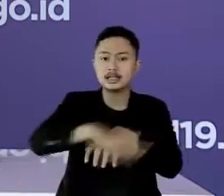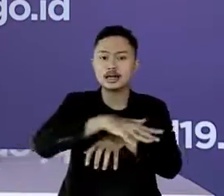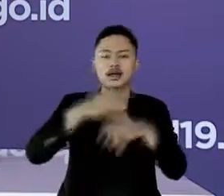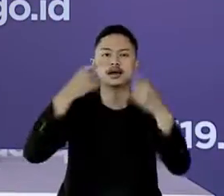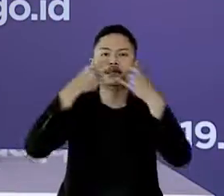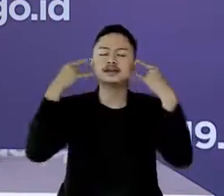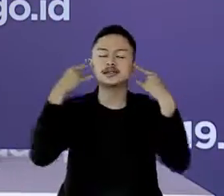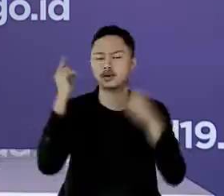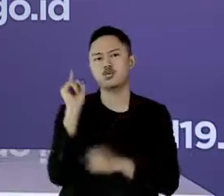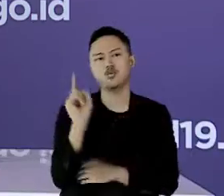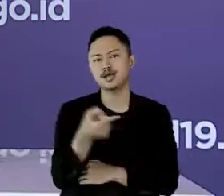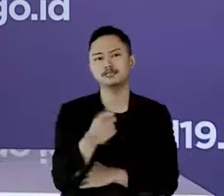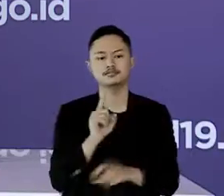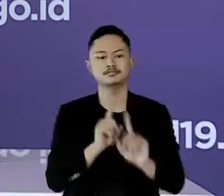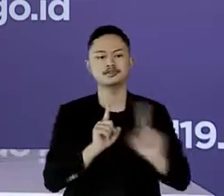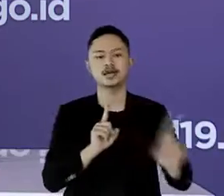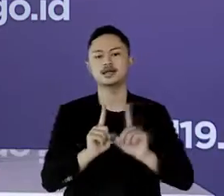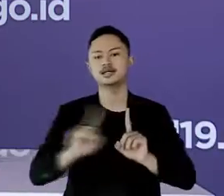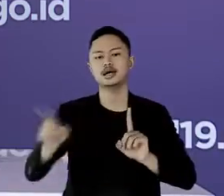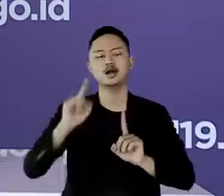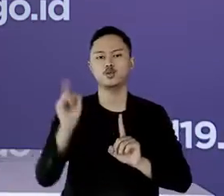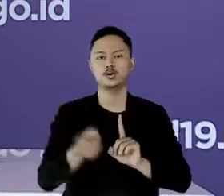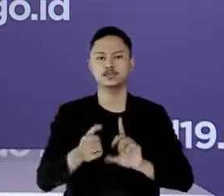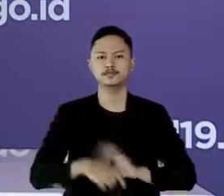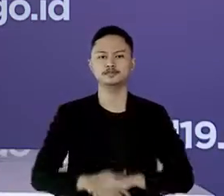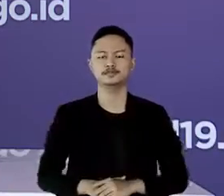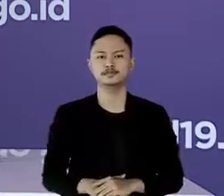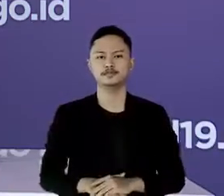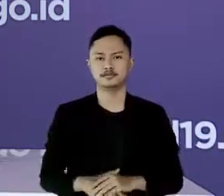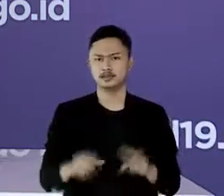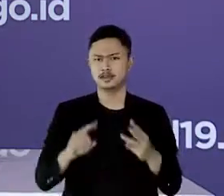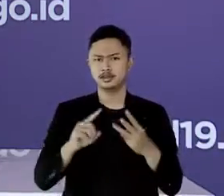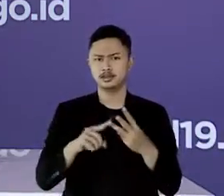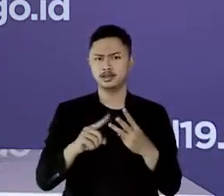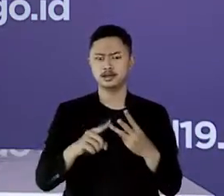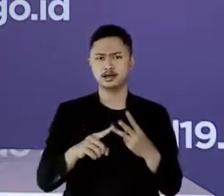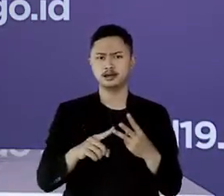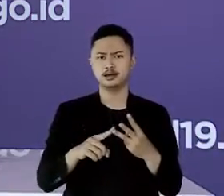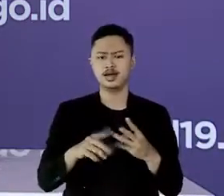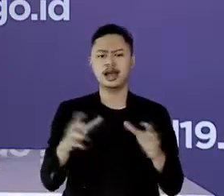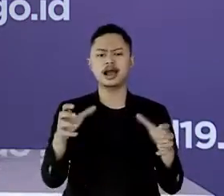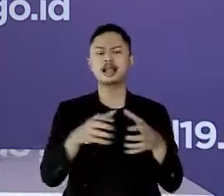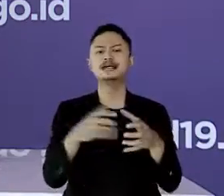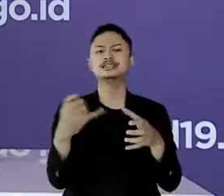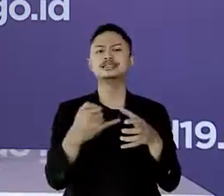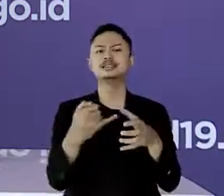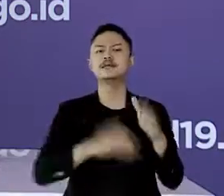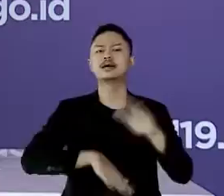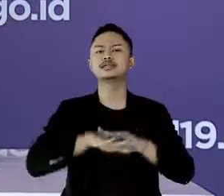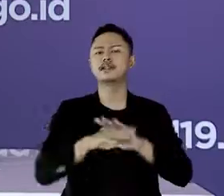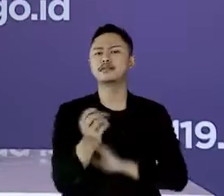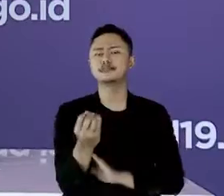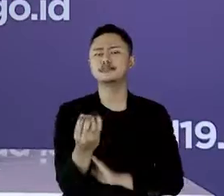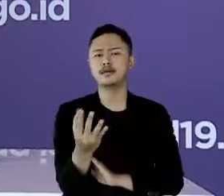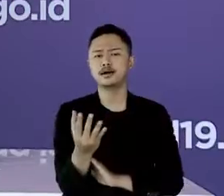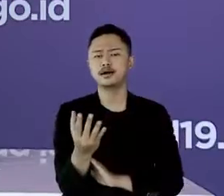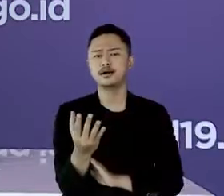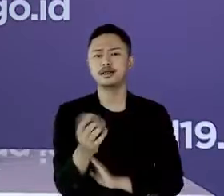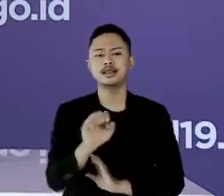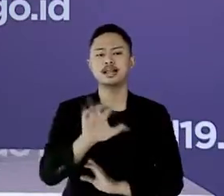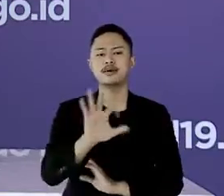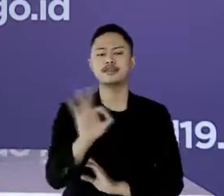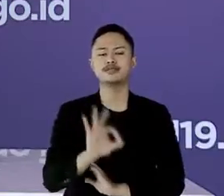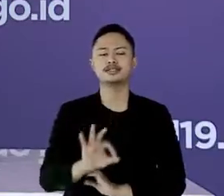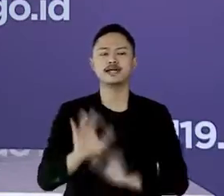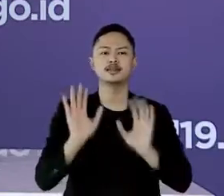mengenakan masker dan menjaga jarak yang ketiga kapasitas maksimal kelas untuk setiap sesi belajar mengajar adalah